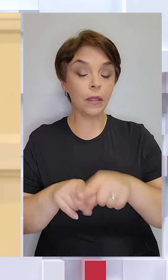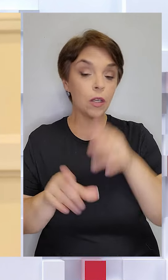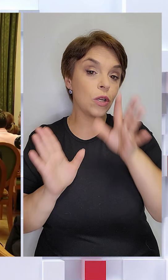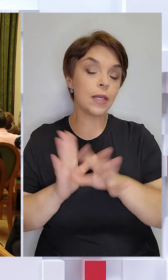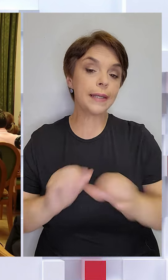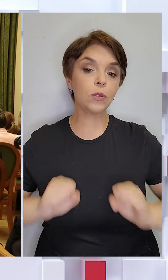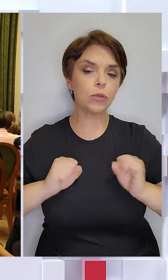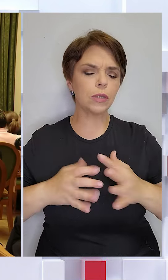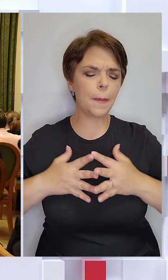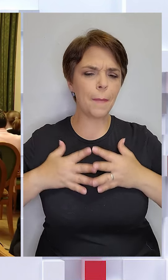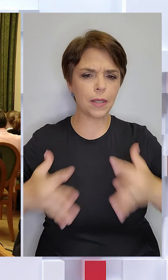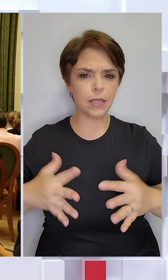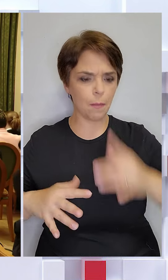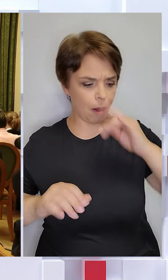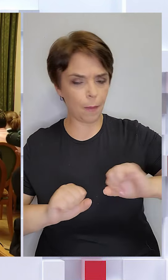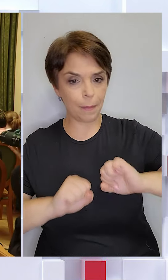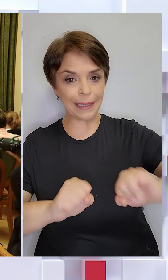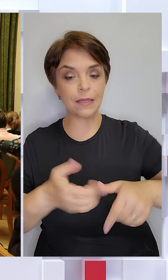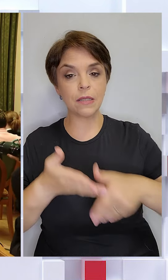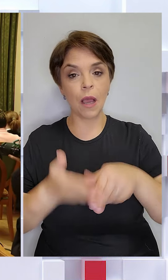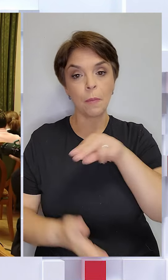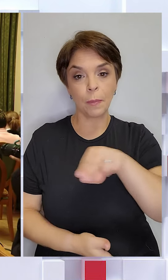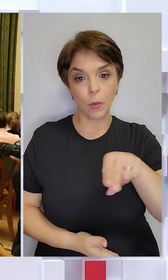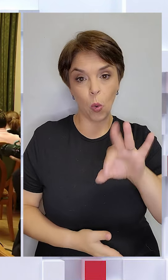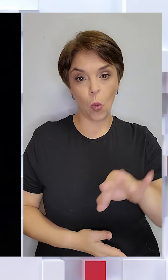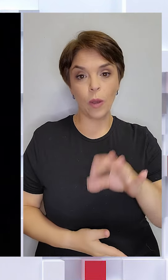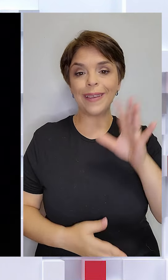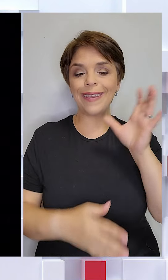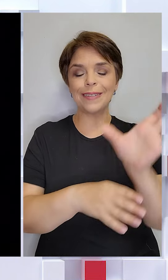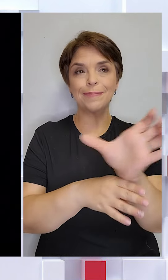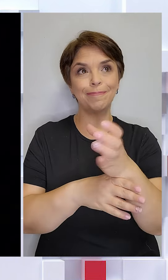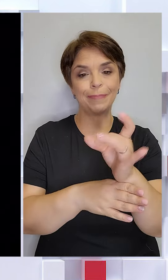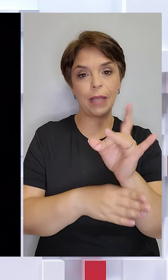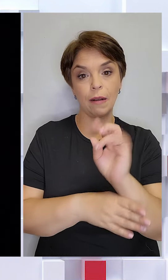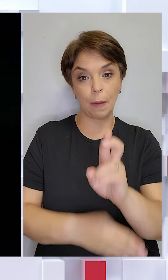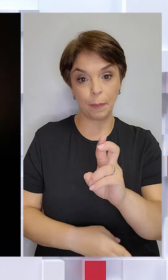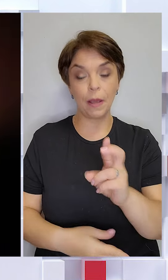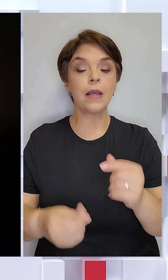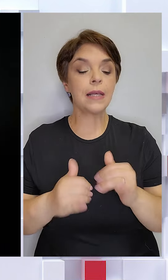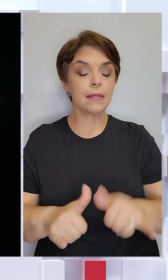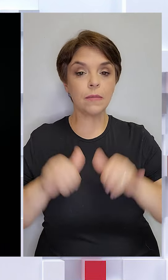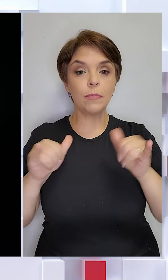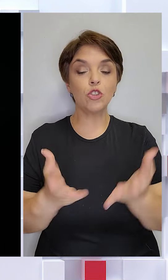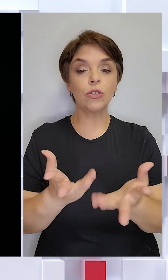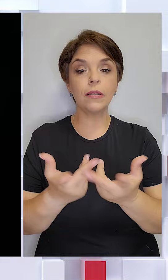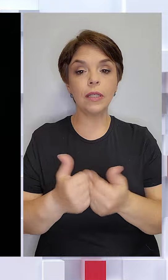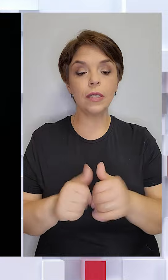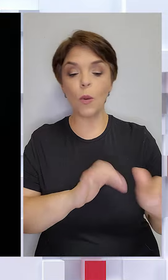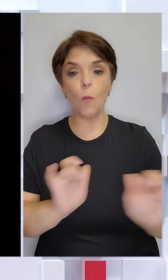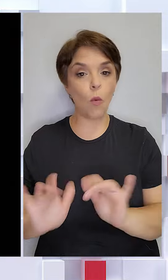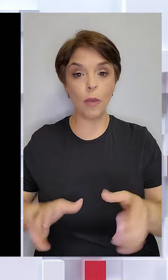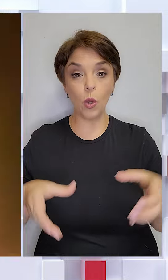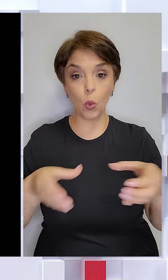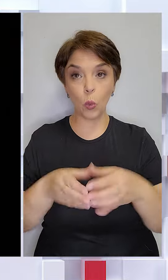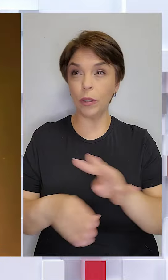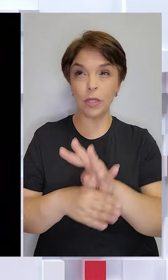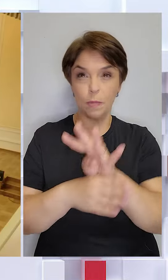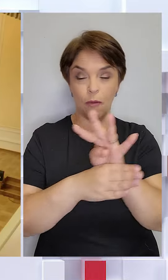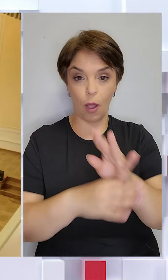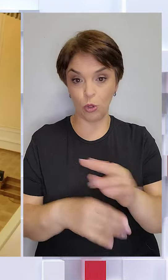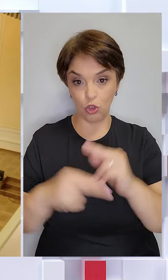енергетику стараються максимально прикрити засобами ППО та радіоелектронної боротьби, збільшити кількість мобільних груп, які